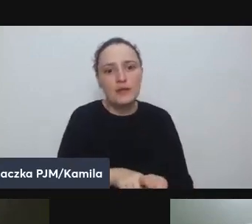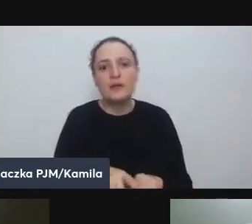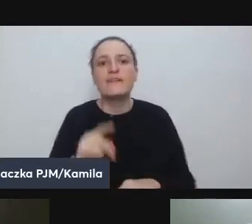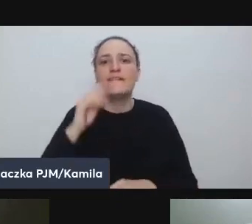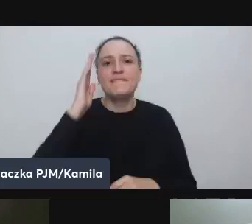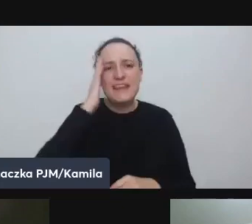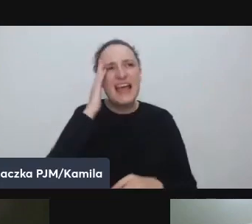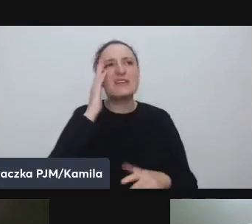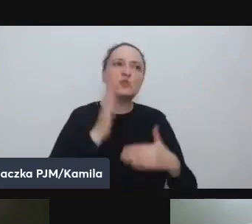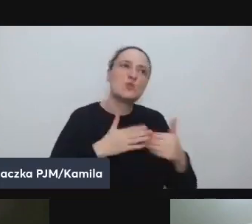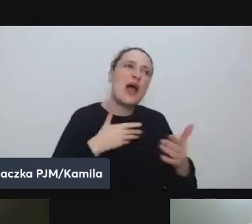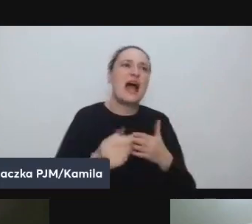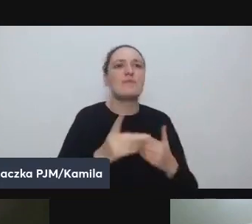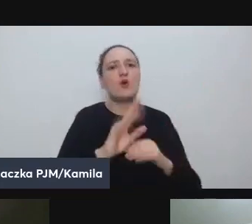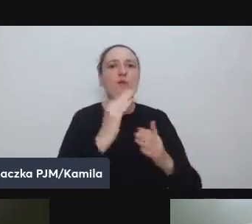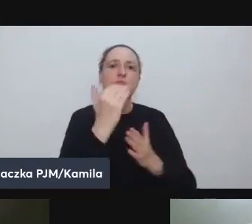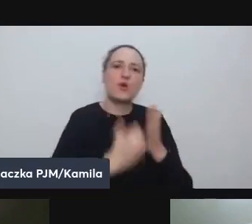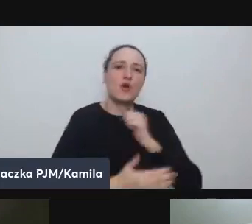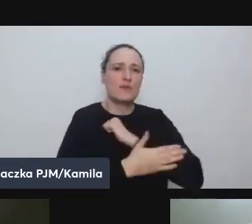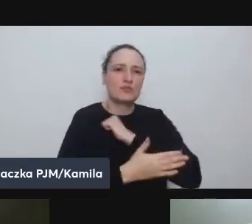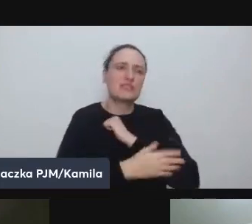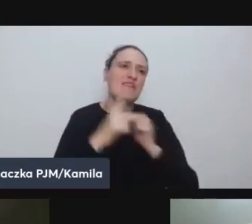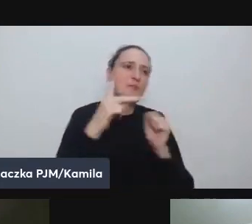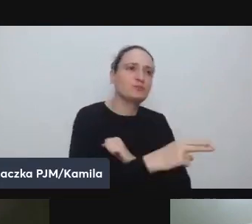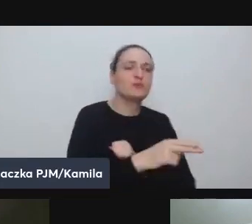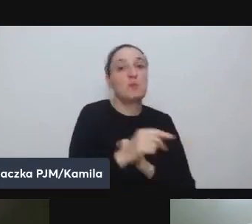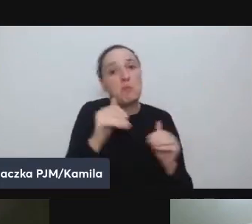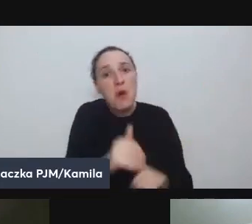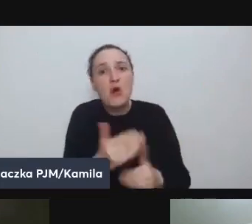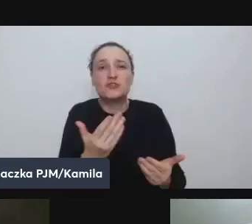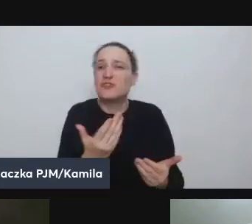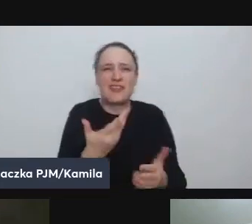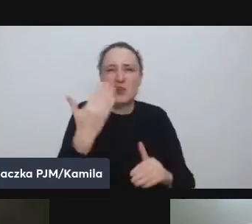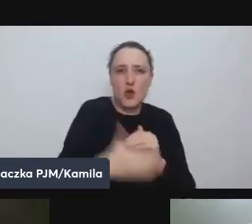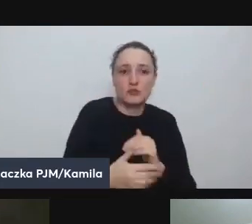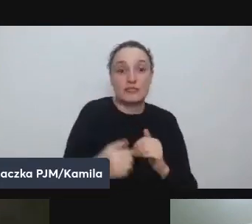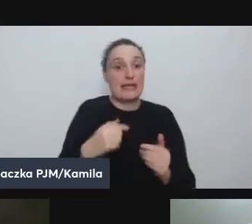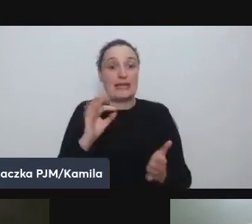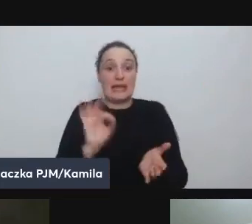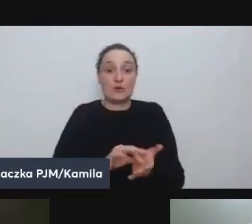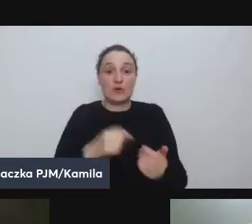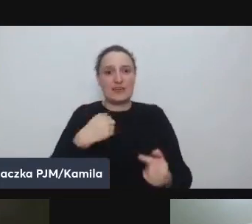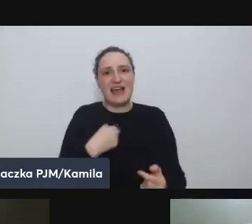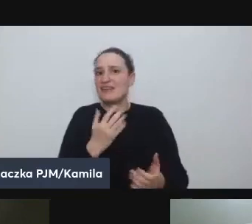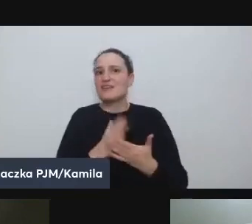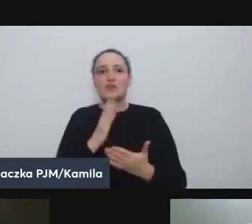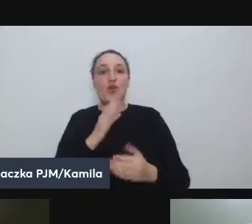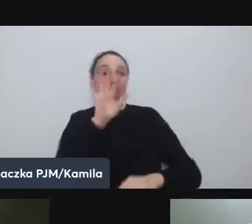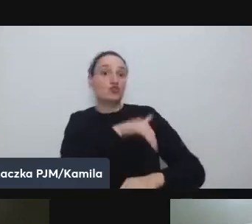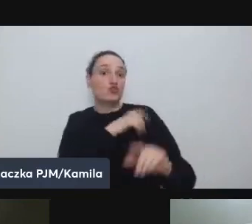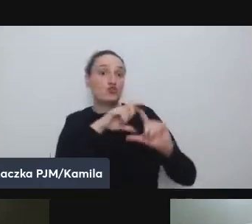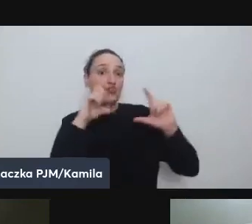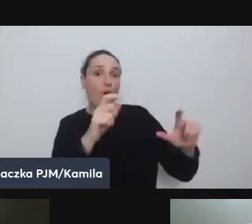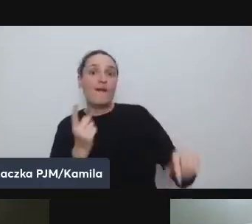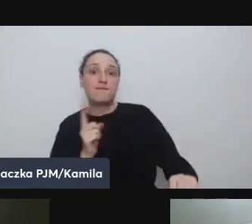wycinają, ale rzeczywiście pomyślałam, że to może być bardziej zniuansowane. No, moje doświadczenie jako osoby wchodzącej do szkoły na chwilę i